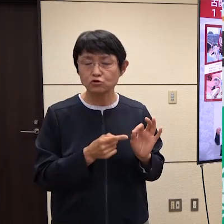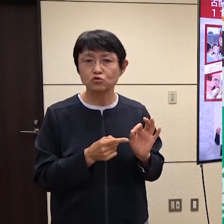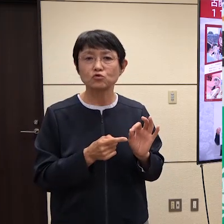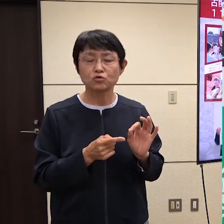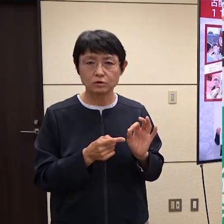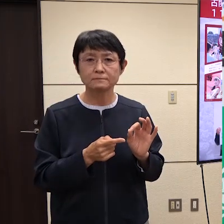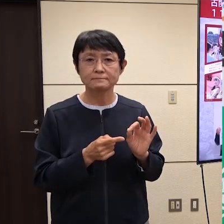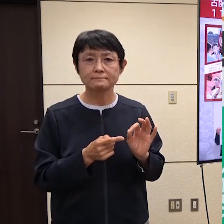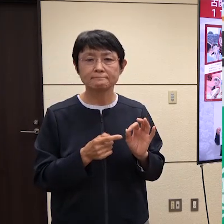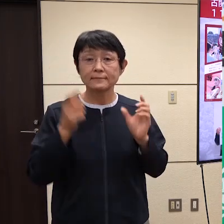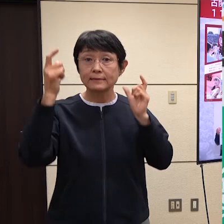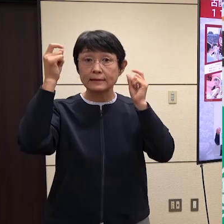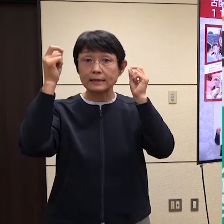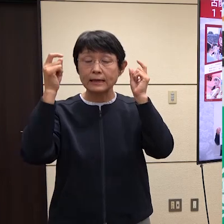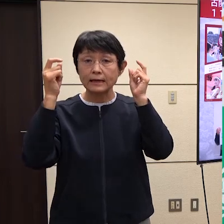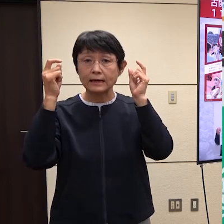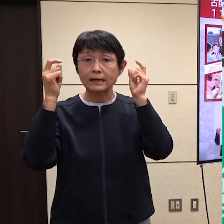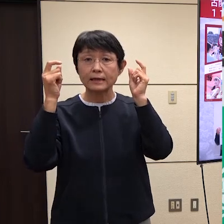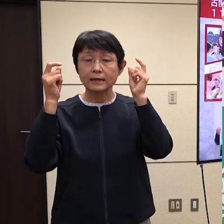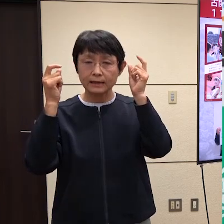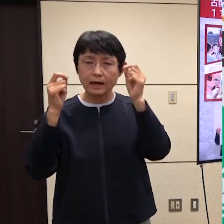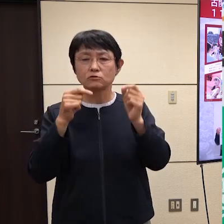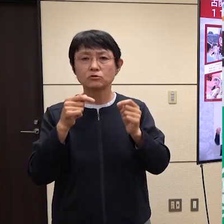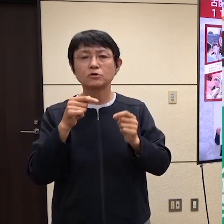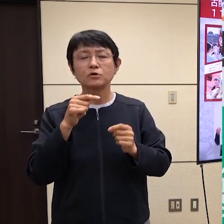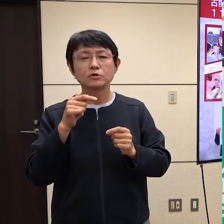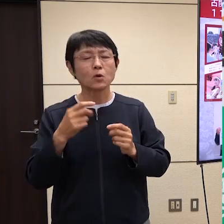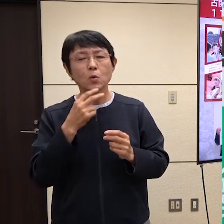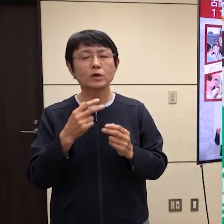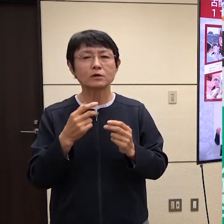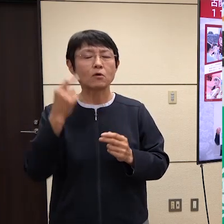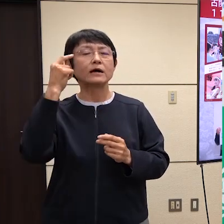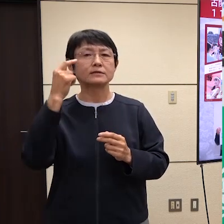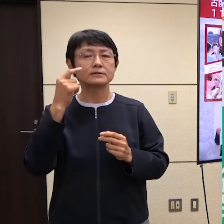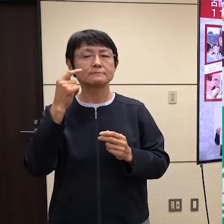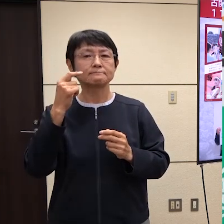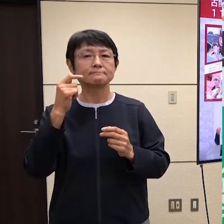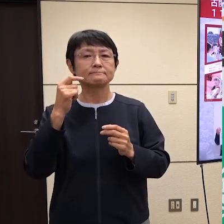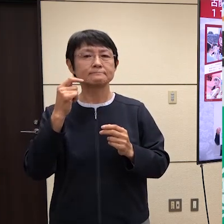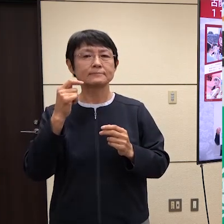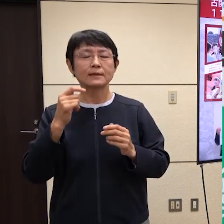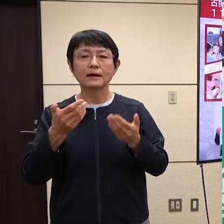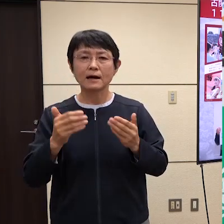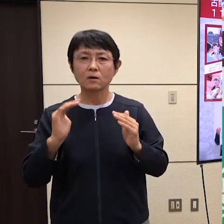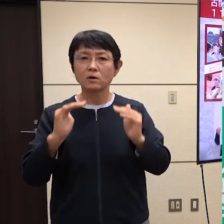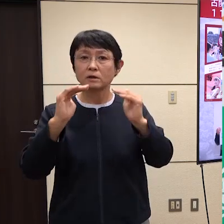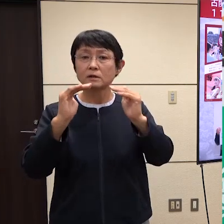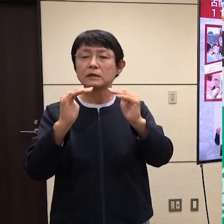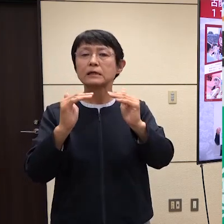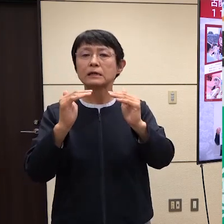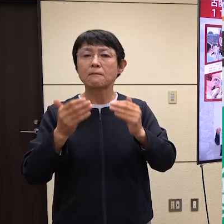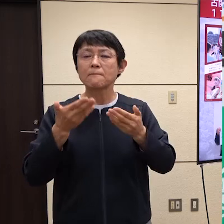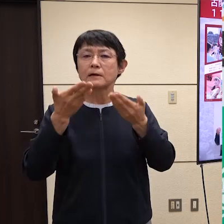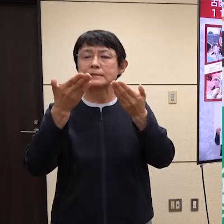してまた大学ということも感じていただいて、進学を目指す皆さん方にもぜひ